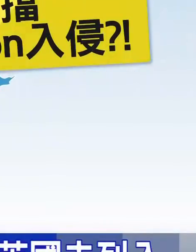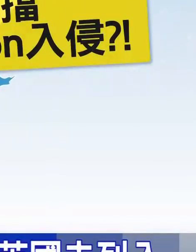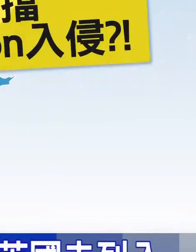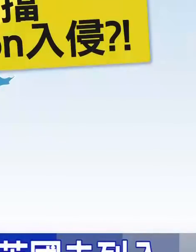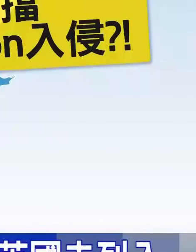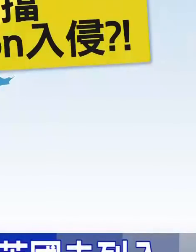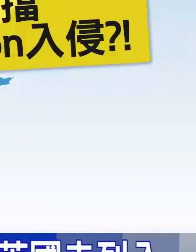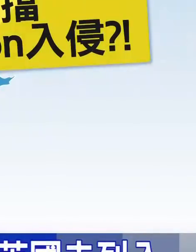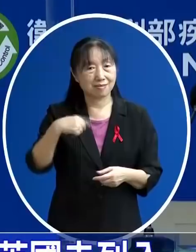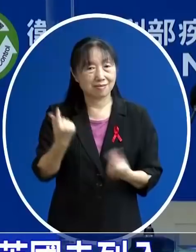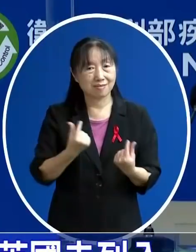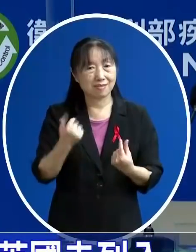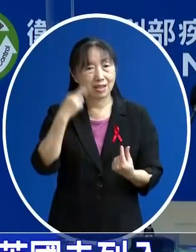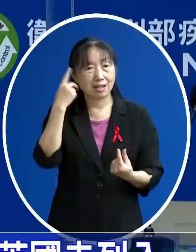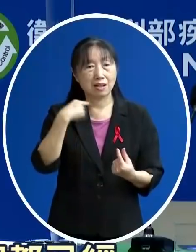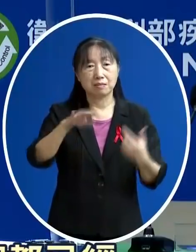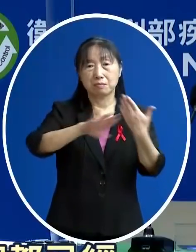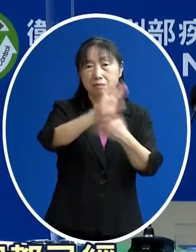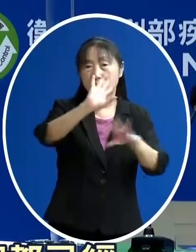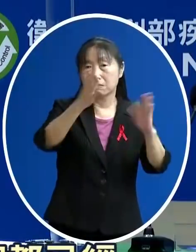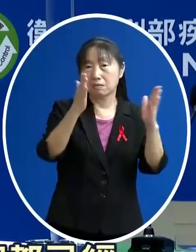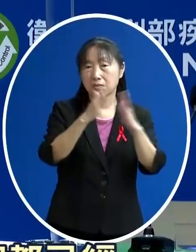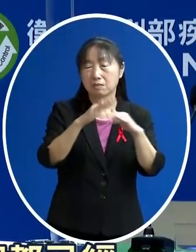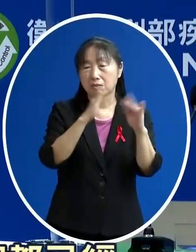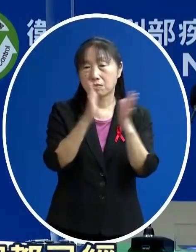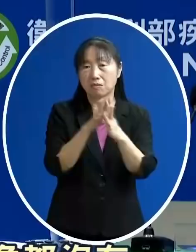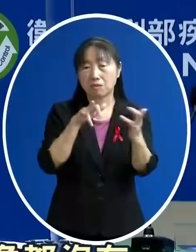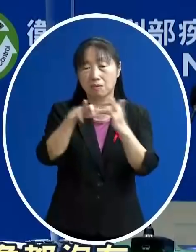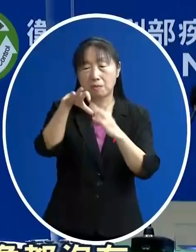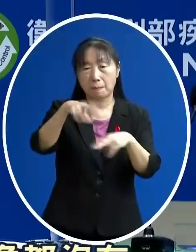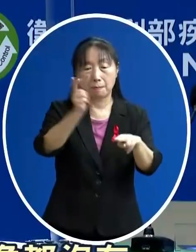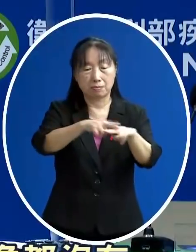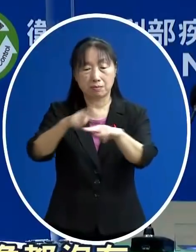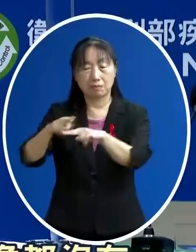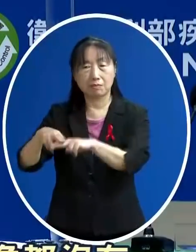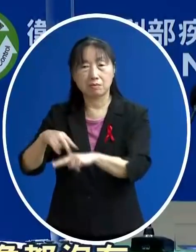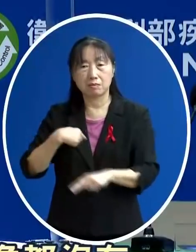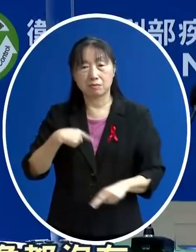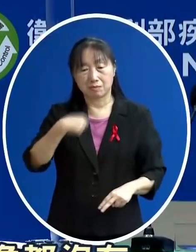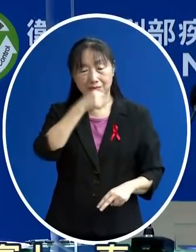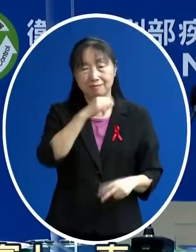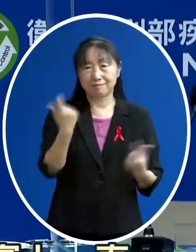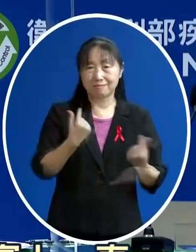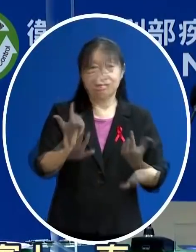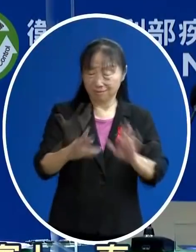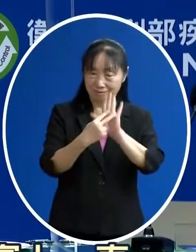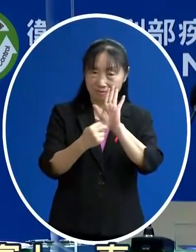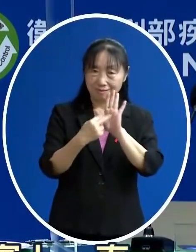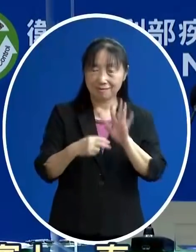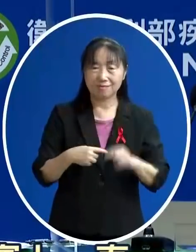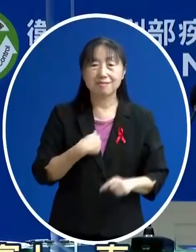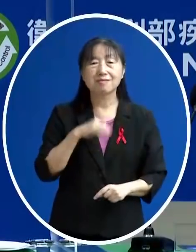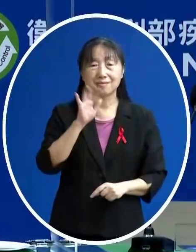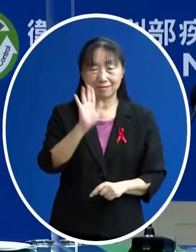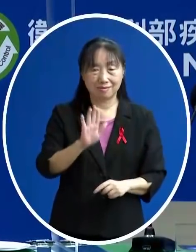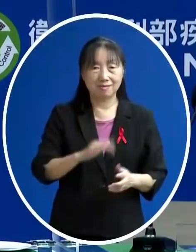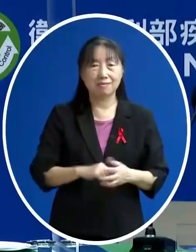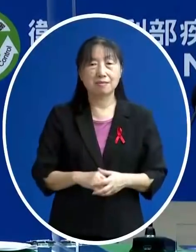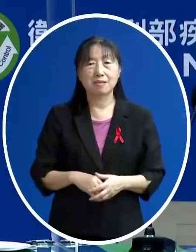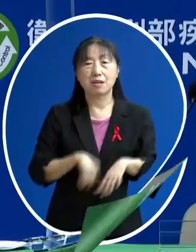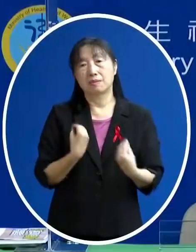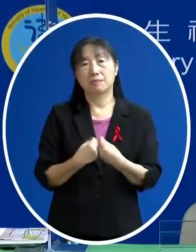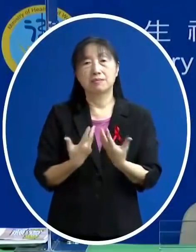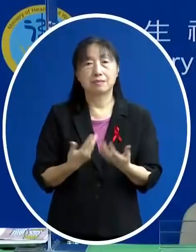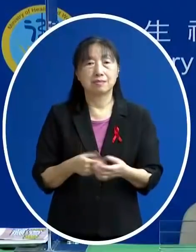病毒入侵吗？ 别的国家都已经加紧在锁国，但是我们好像都没有什么其他的动作。我们事实上一直都是严